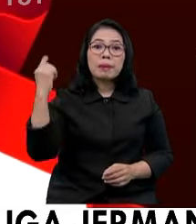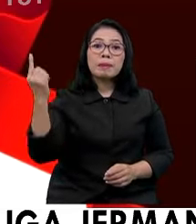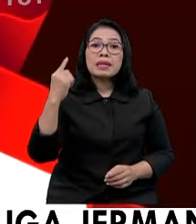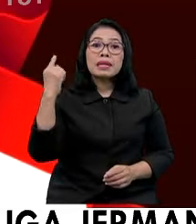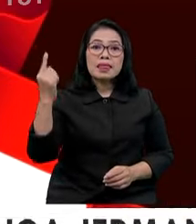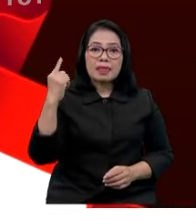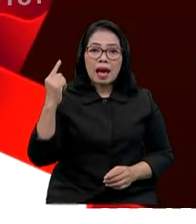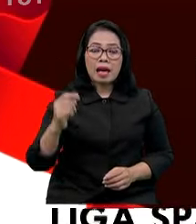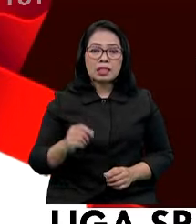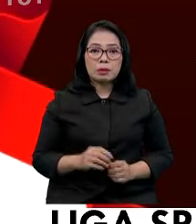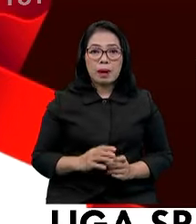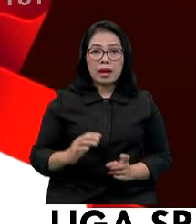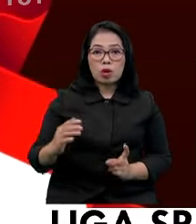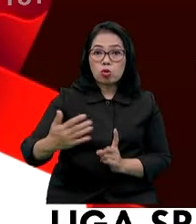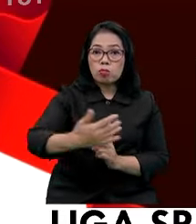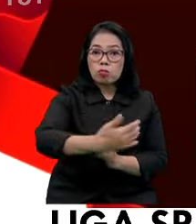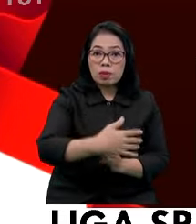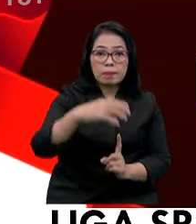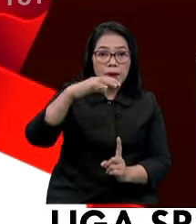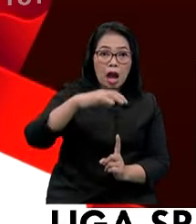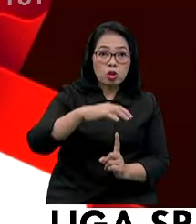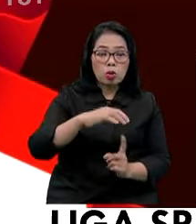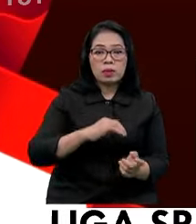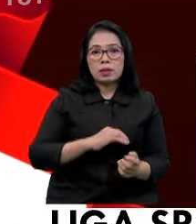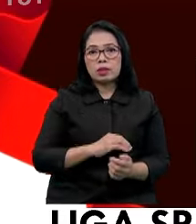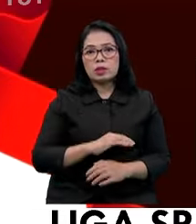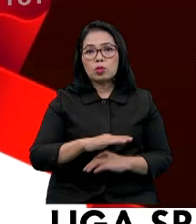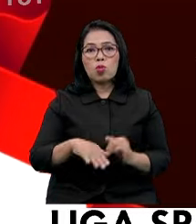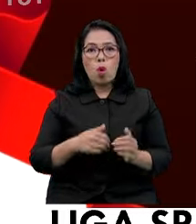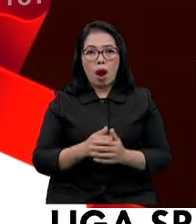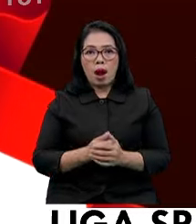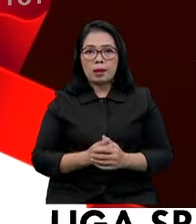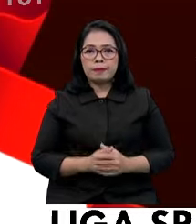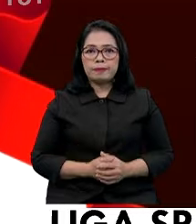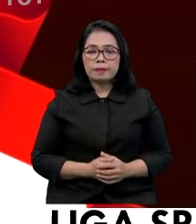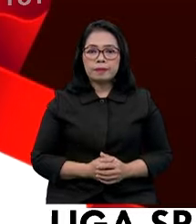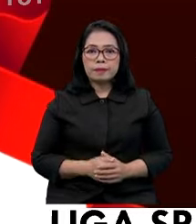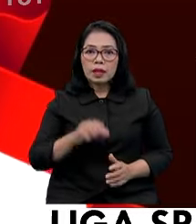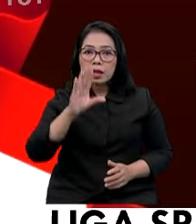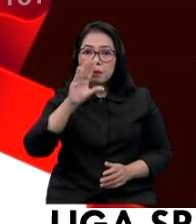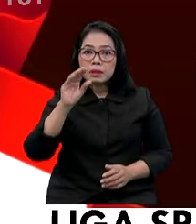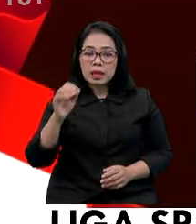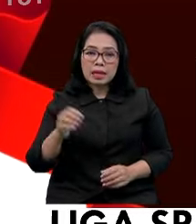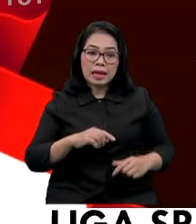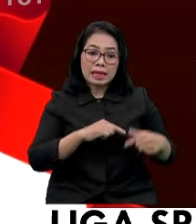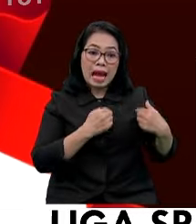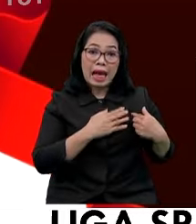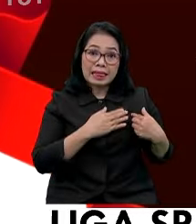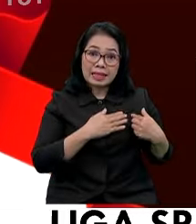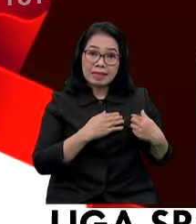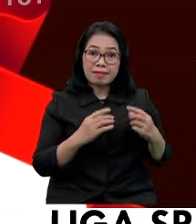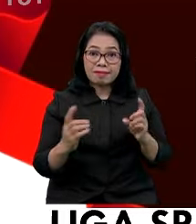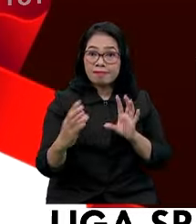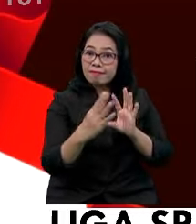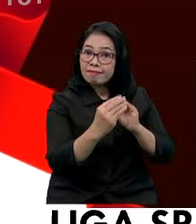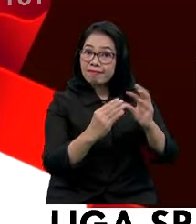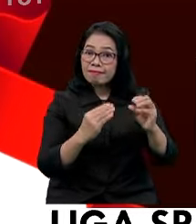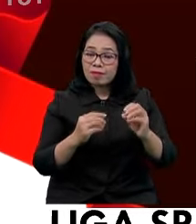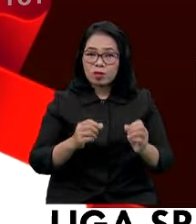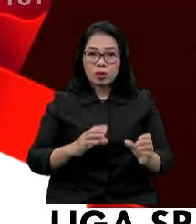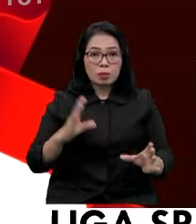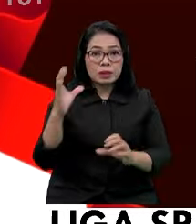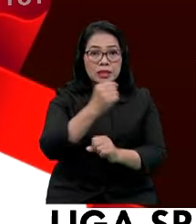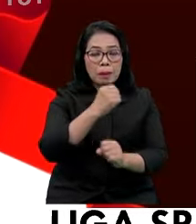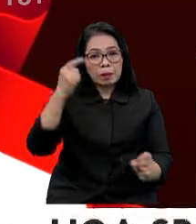itu sebagai payung untuk mengakomodir semua dan juga berbicara dari hati ke hati untuk mencapai tujuan